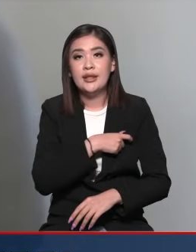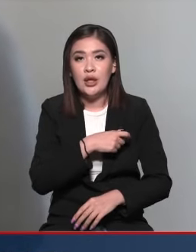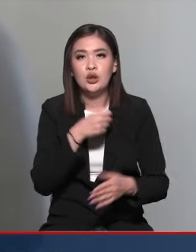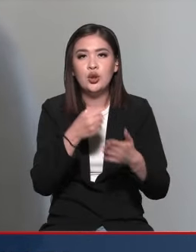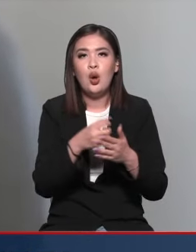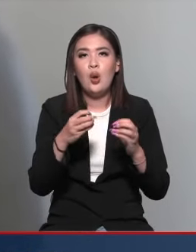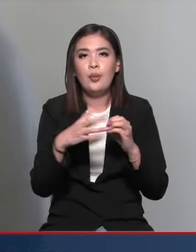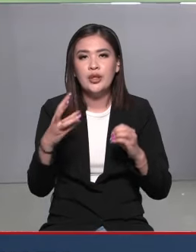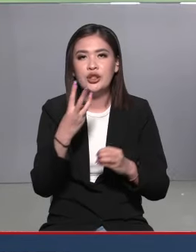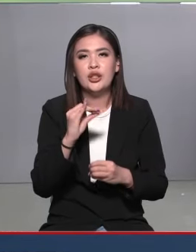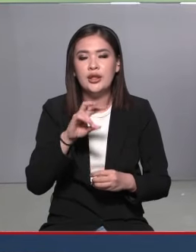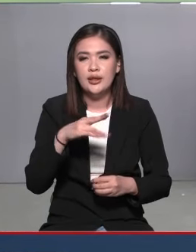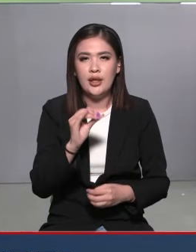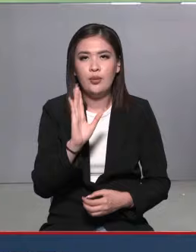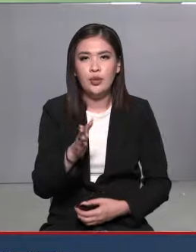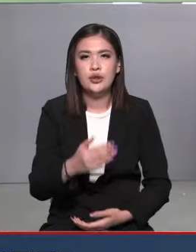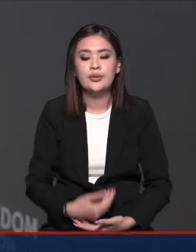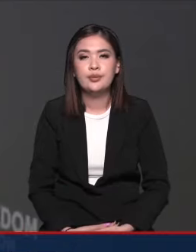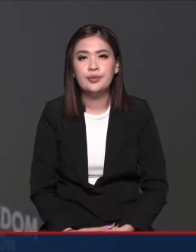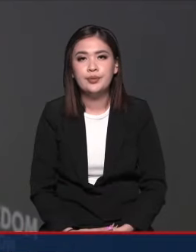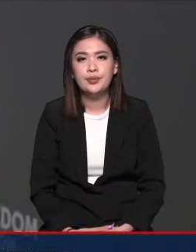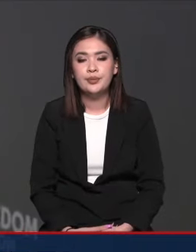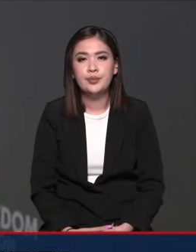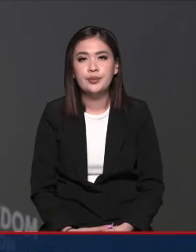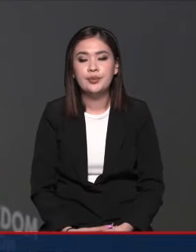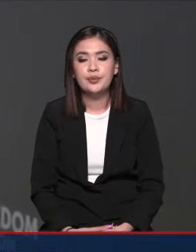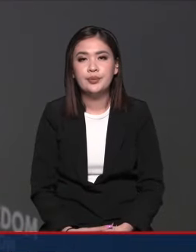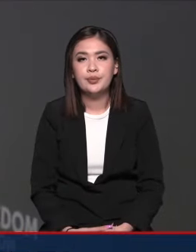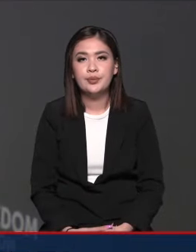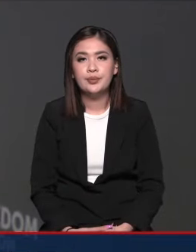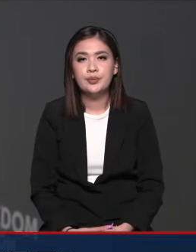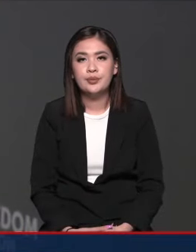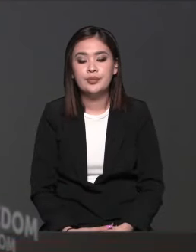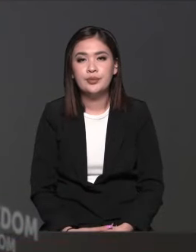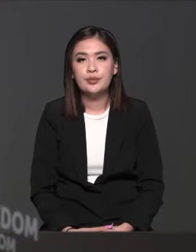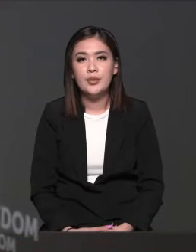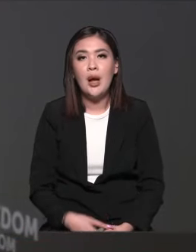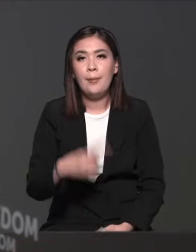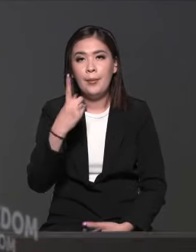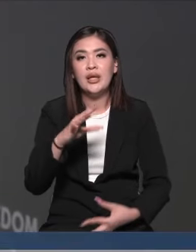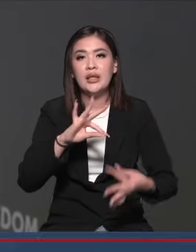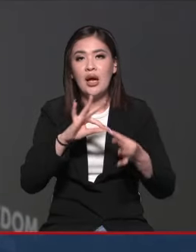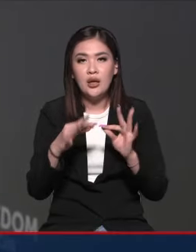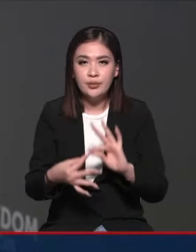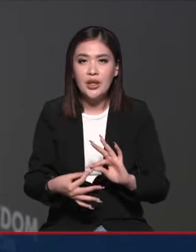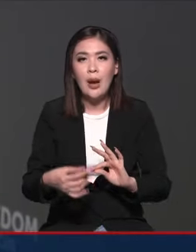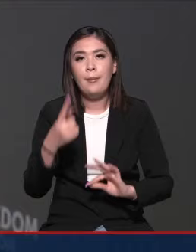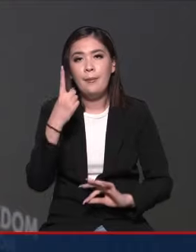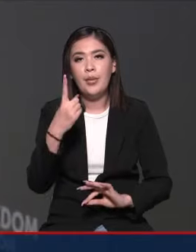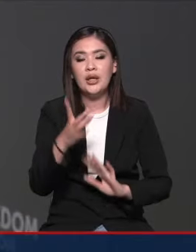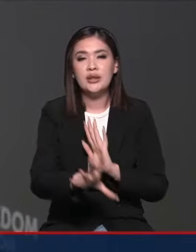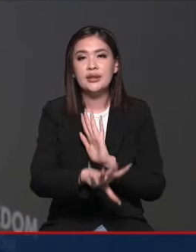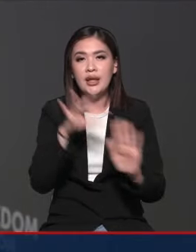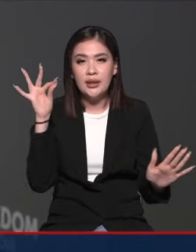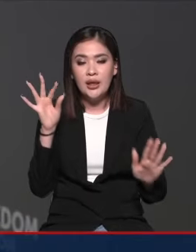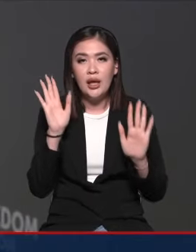дейін жазып үлгеруі керек. Бір медиа тренер бір тақырыпты бір өңірді ғана таңдай алады.